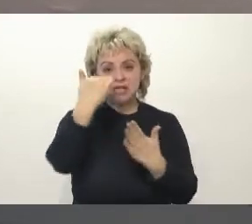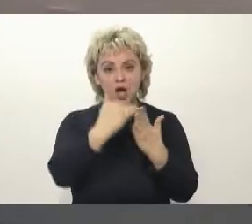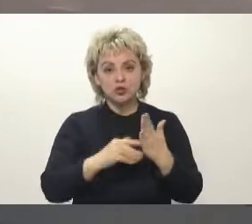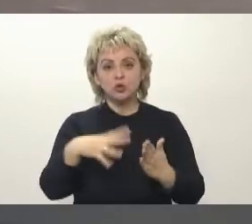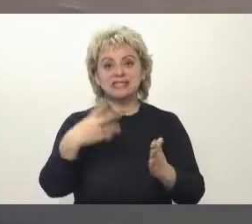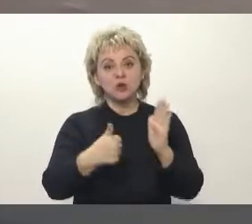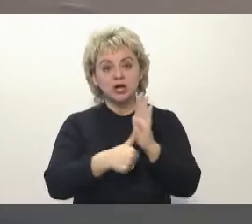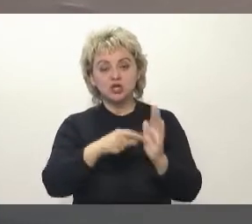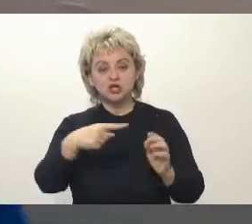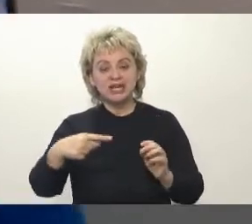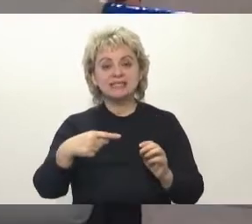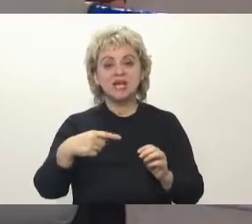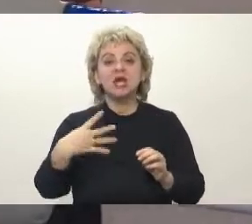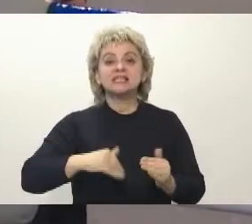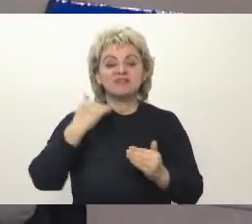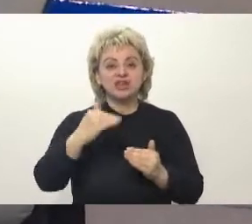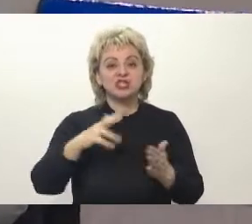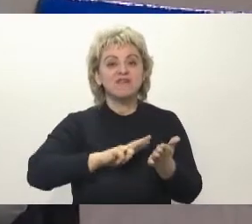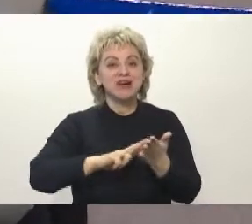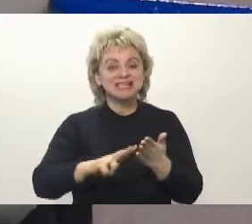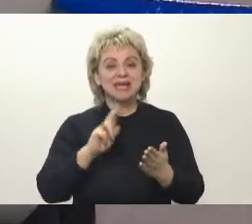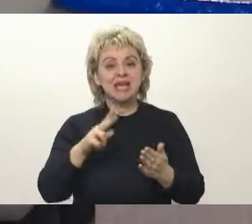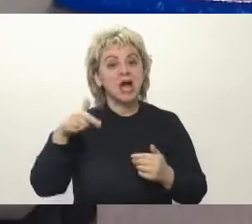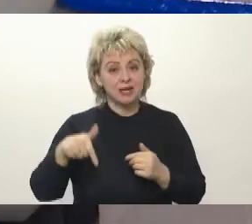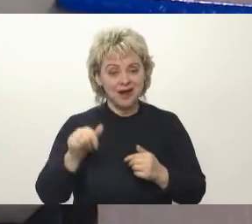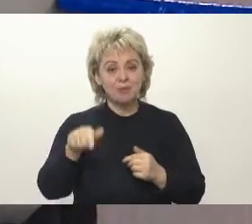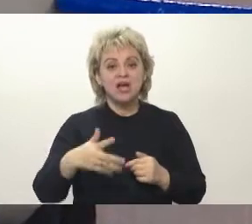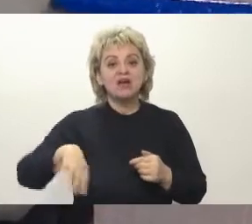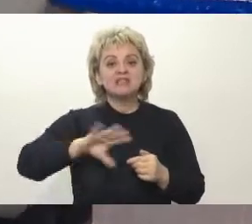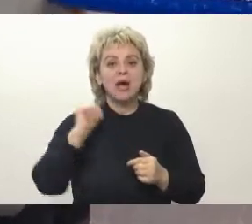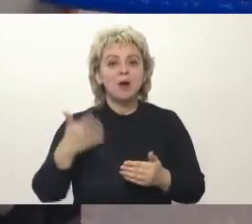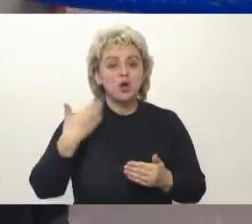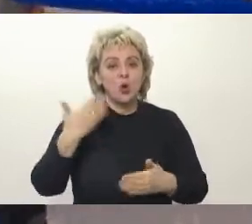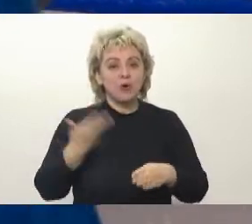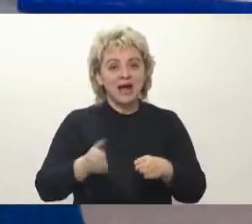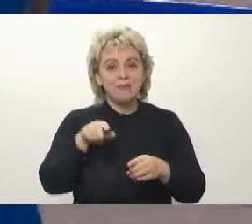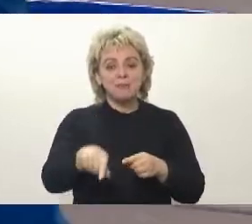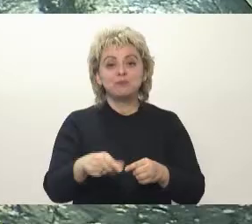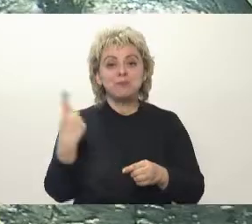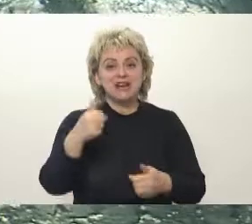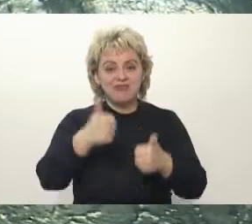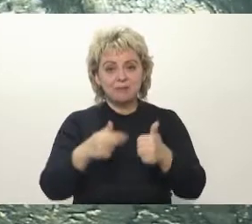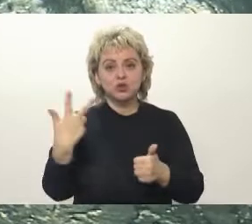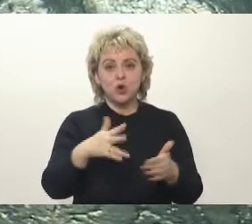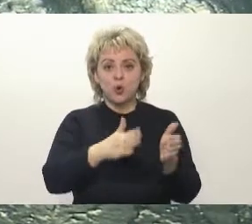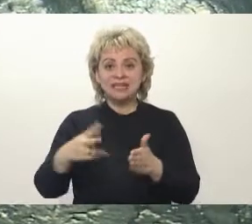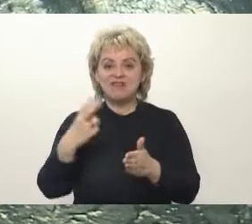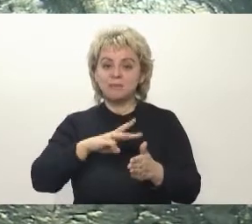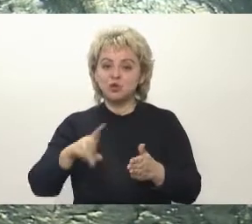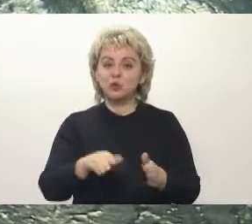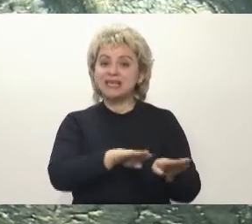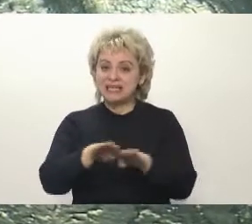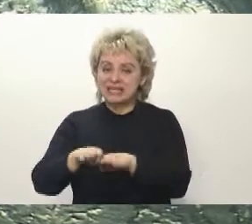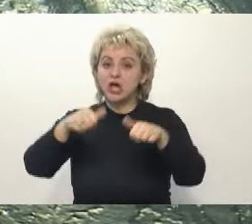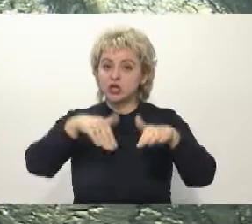от 46 и заканчивая свыше 80 килограммов. В самом легком весе в первом бою в 3 раундах по 2 минуты